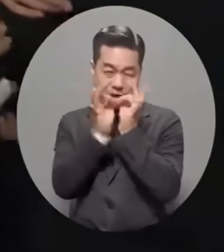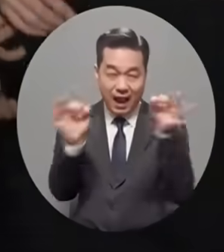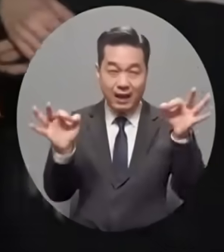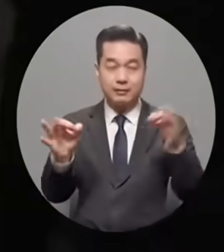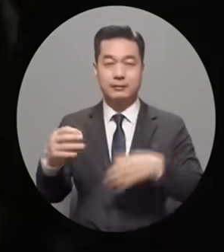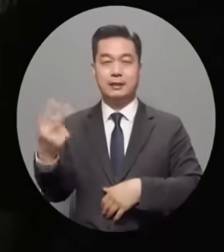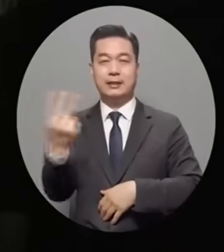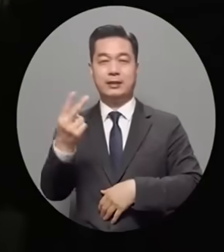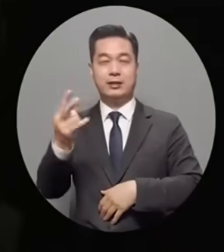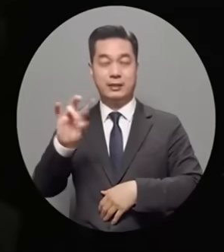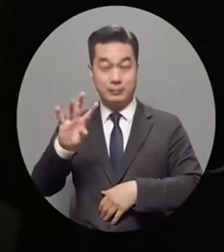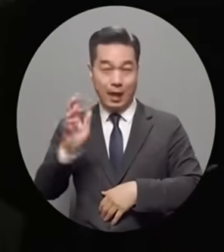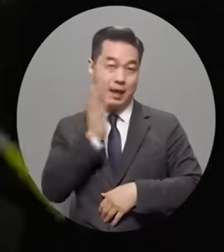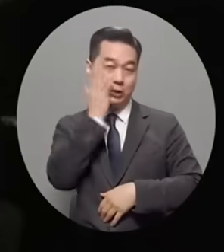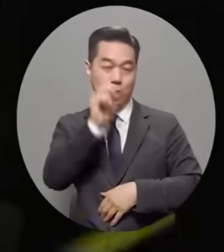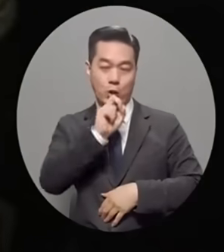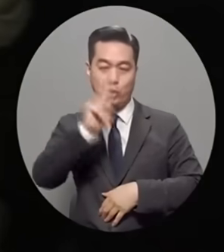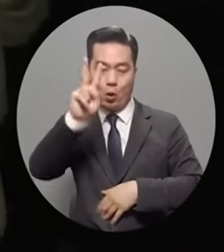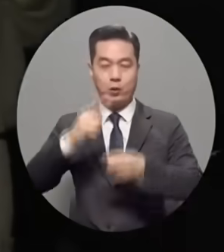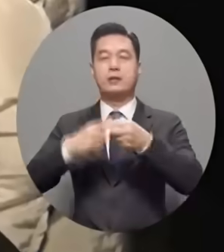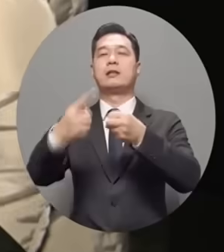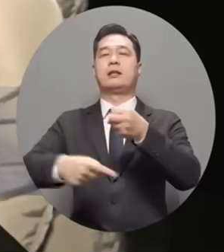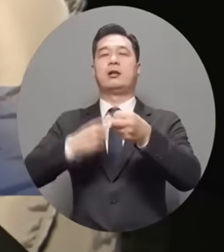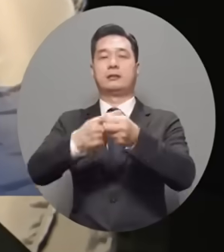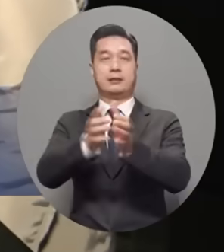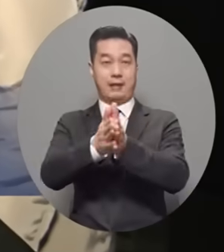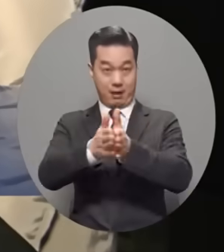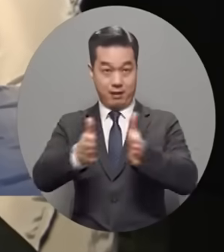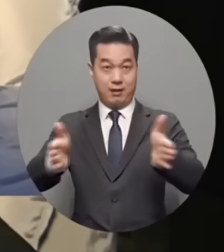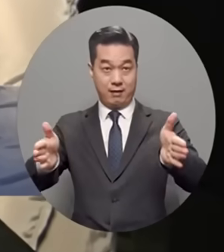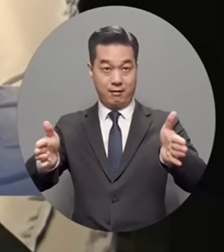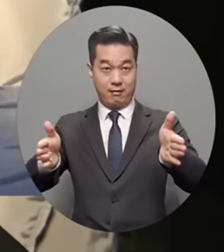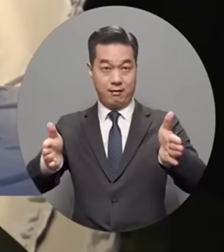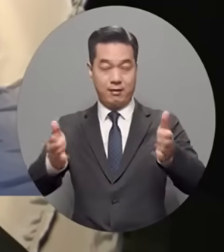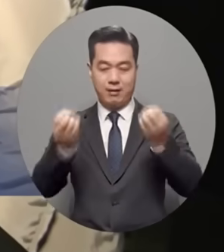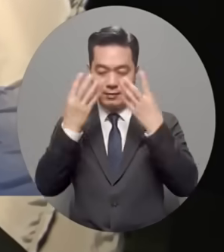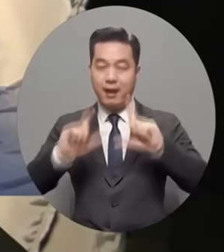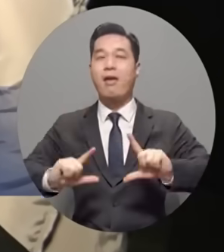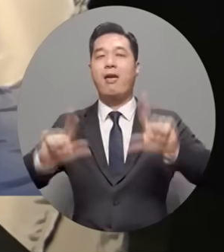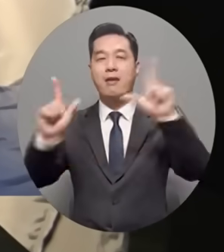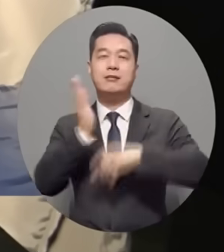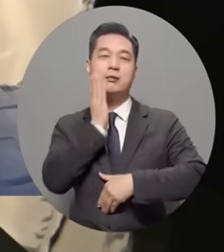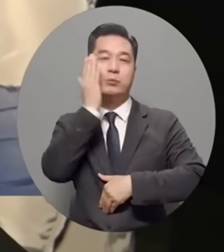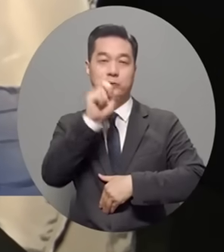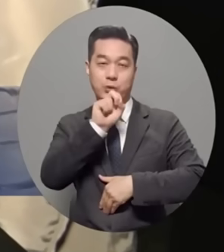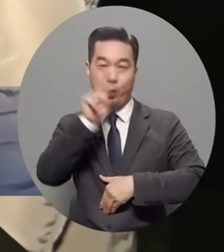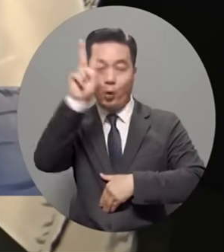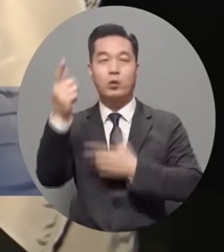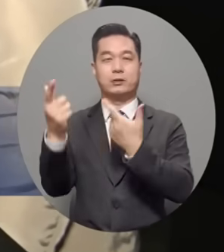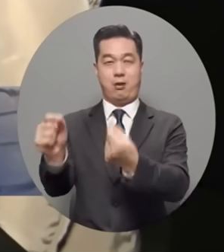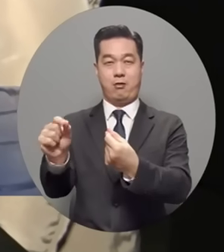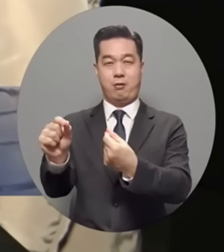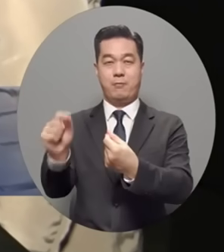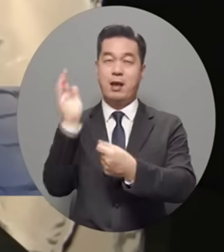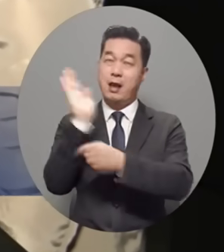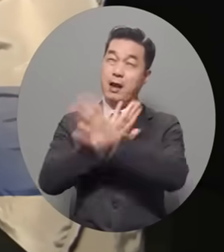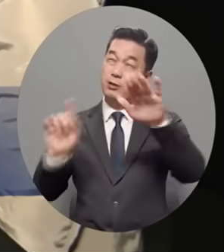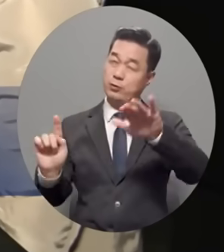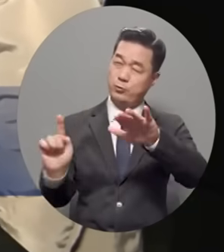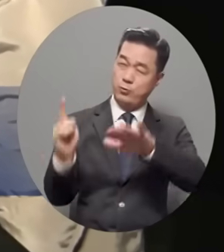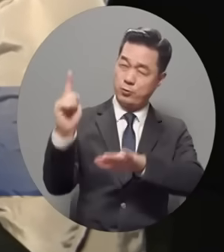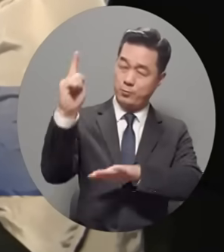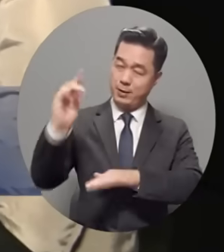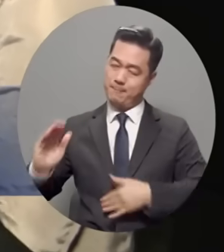2024년 청룡의 해가 시작됐습니다. 새해에는요, 푸른 용처럼 모두가 하늘 높이 날아가는 한 해가